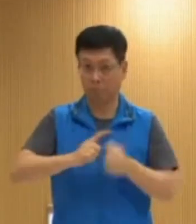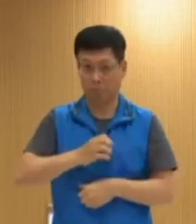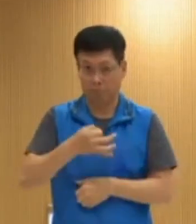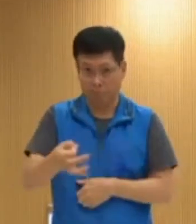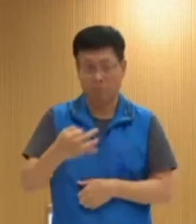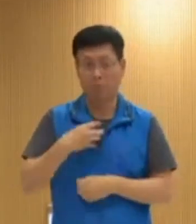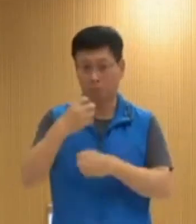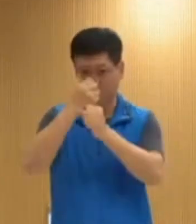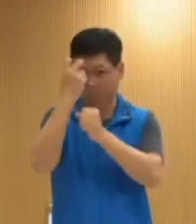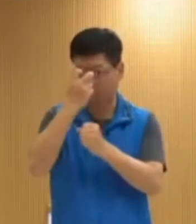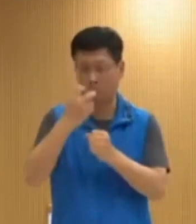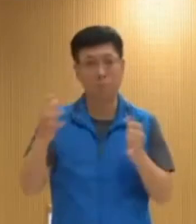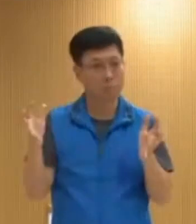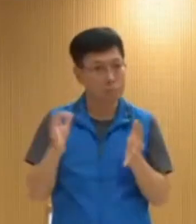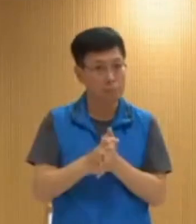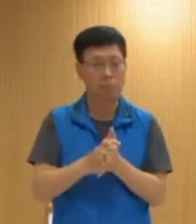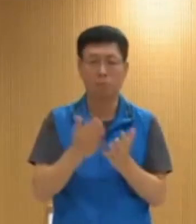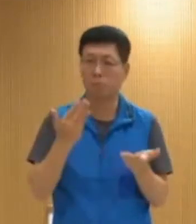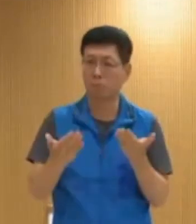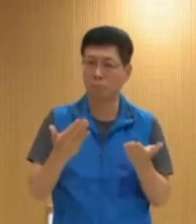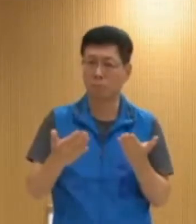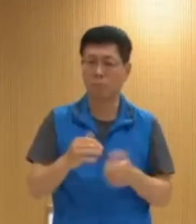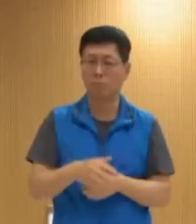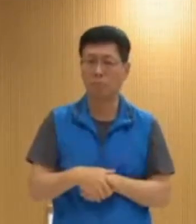我们总共筛检了